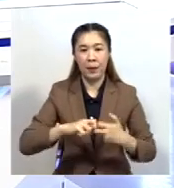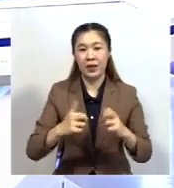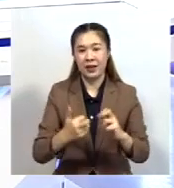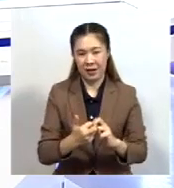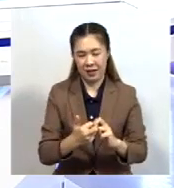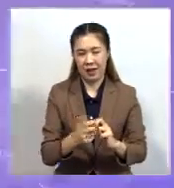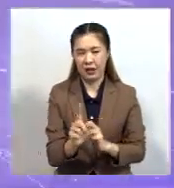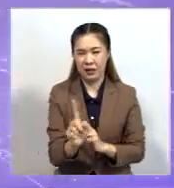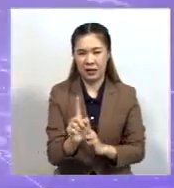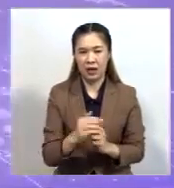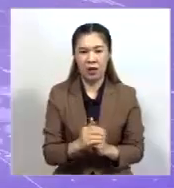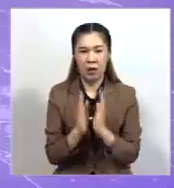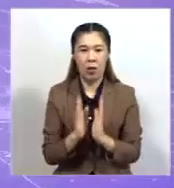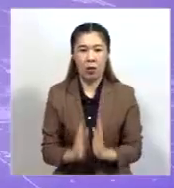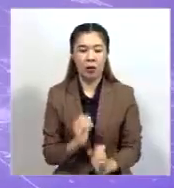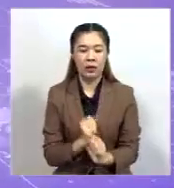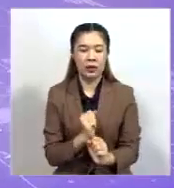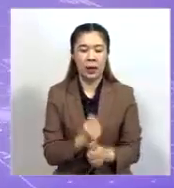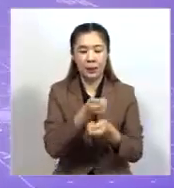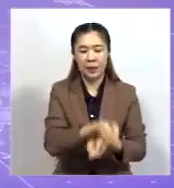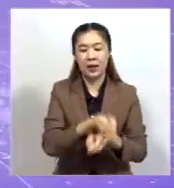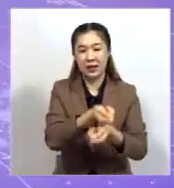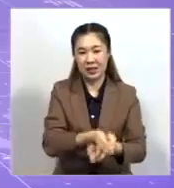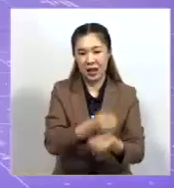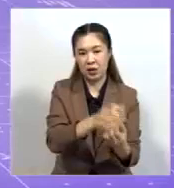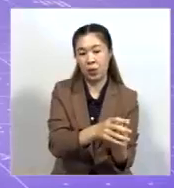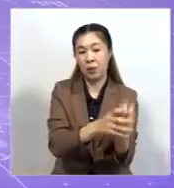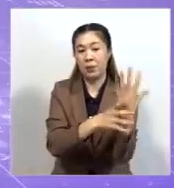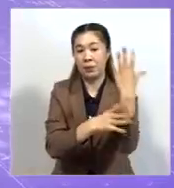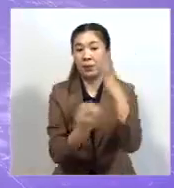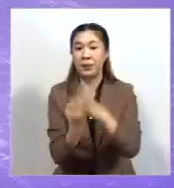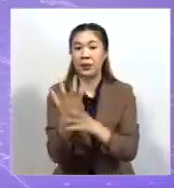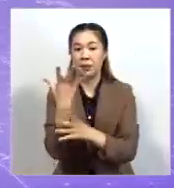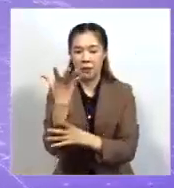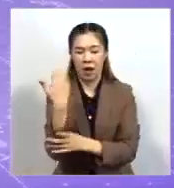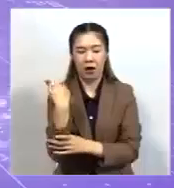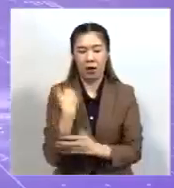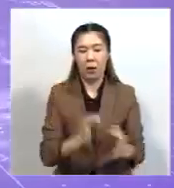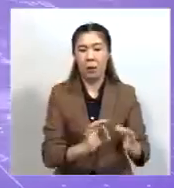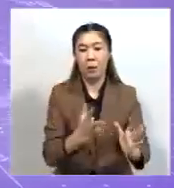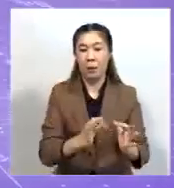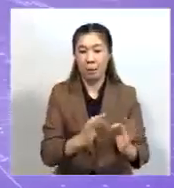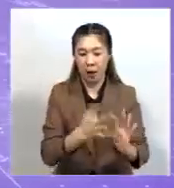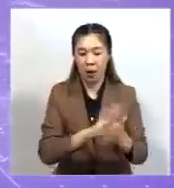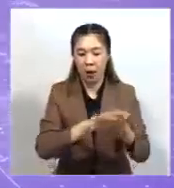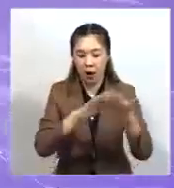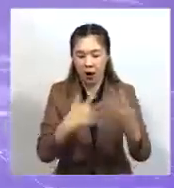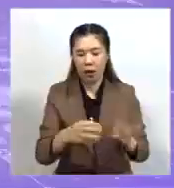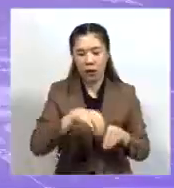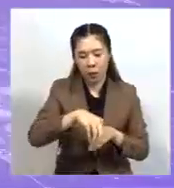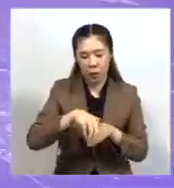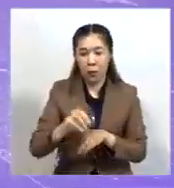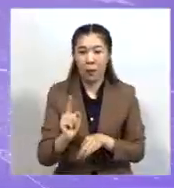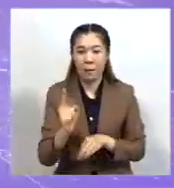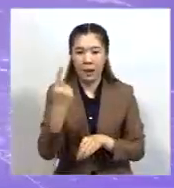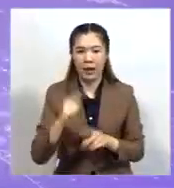ก็คือบางทีเนี่ยคนเข้าไปทำการเกษตรในพื้นที่ป่าแล้วพอไปทำการเผาเพื่อที่จะทำการปลูกใหม่ก็กลายเป็นว่าไฟ